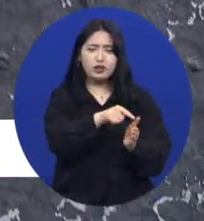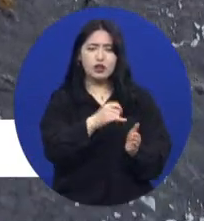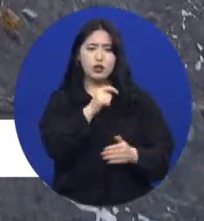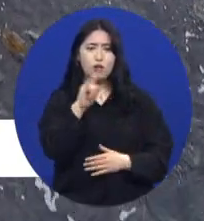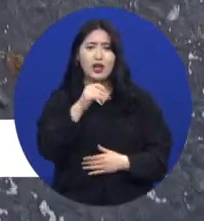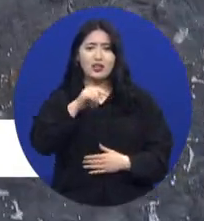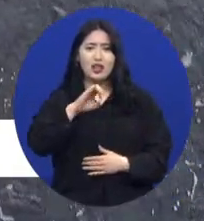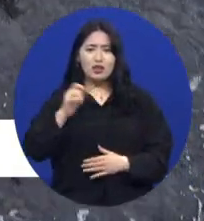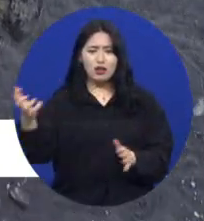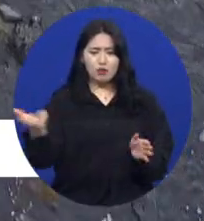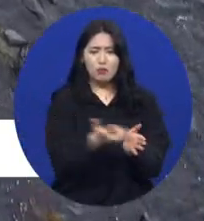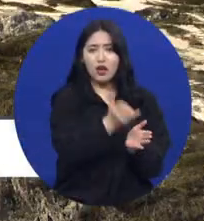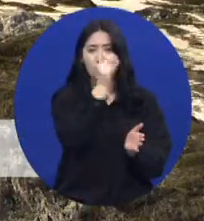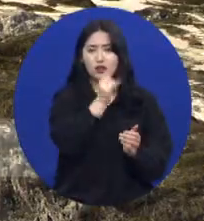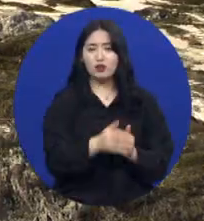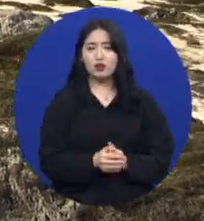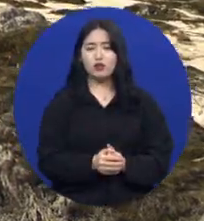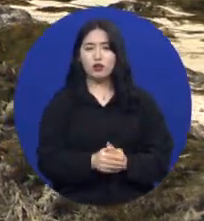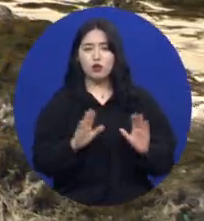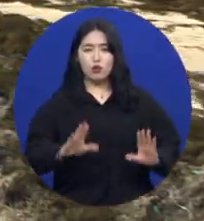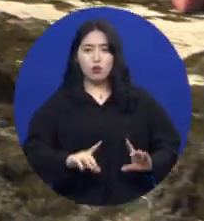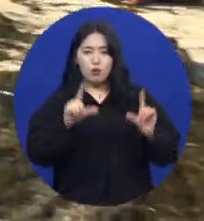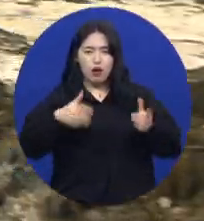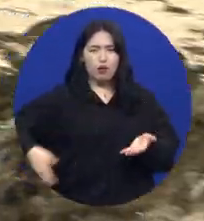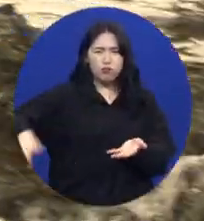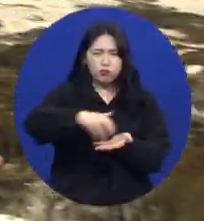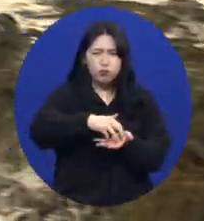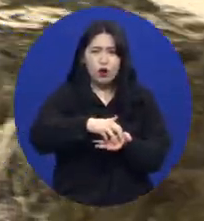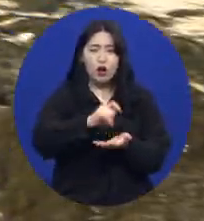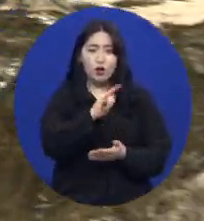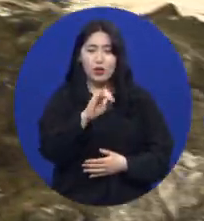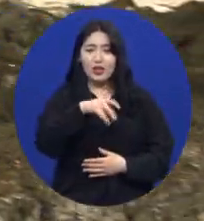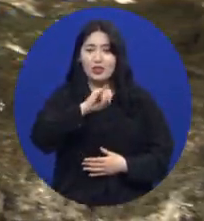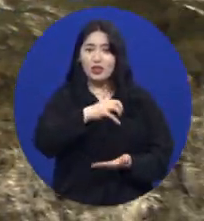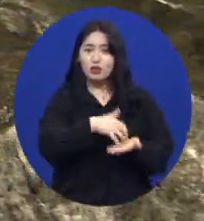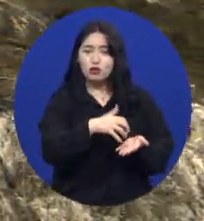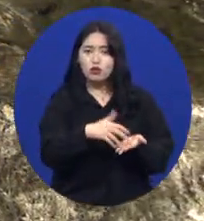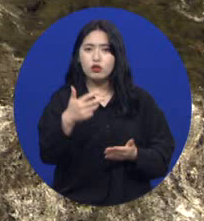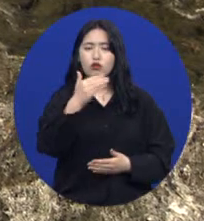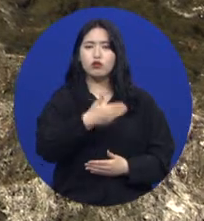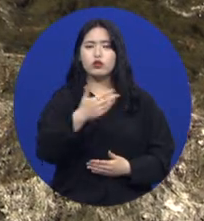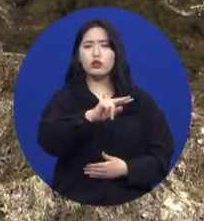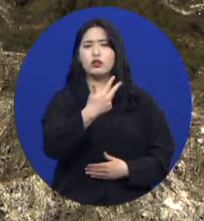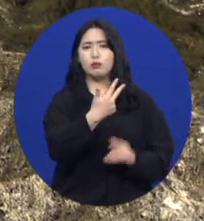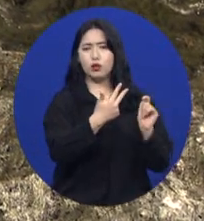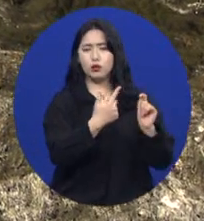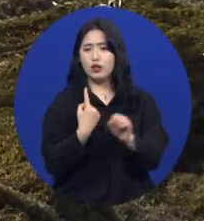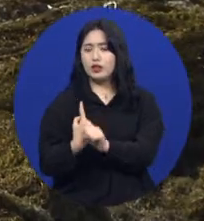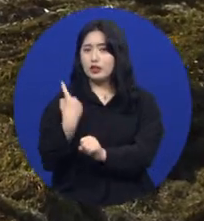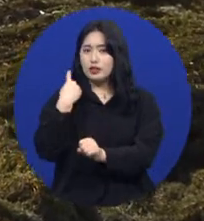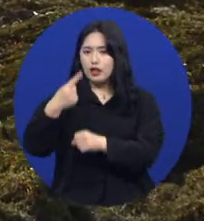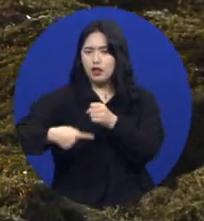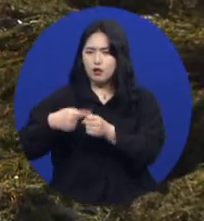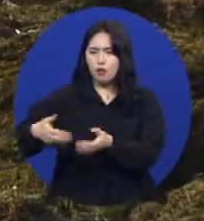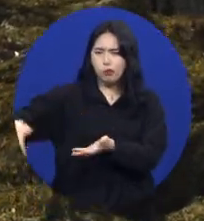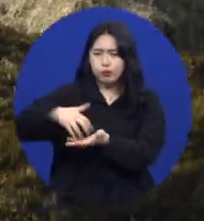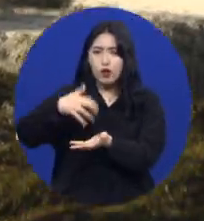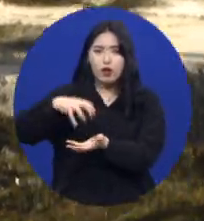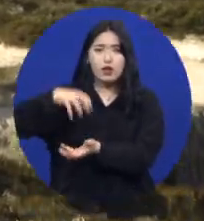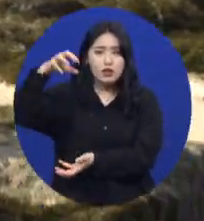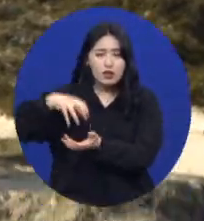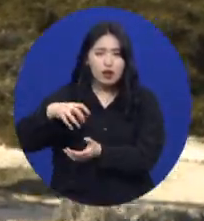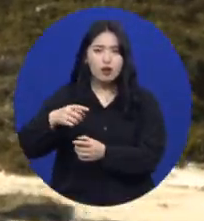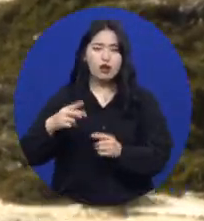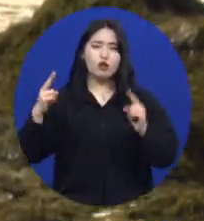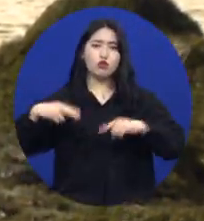반이 밀려 들었습니다 올들어 수고한 굉장히 머 저가는 9700 톤 지난해 1년 동안 수고한 양 의 값